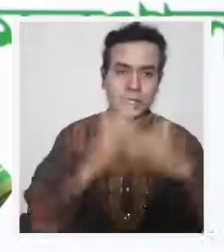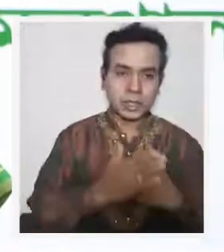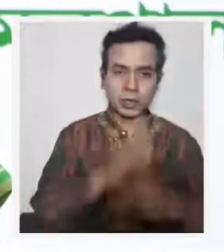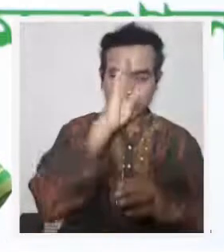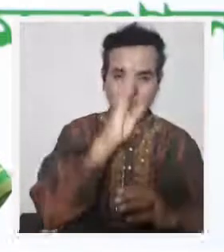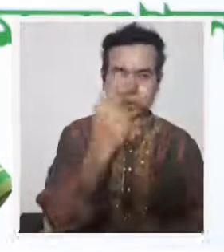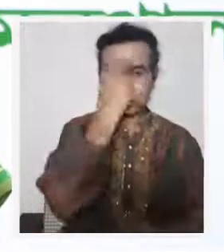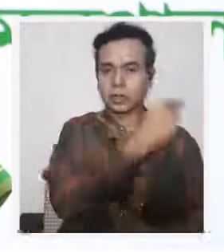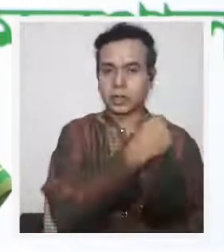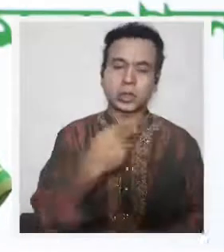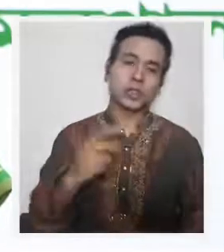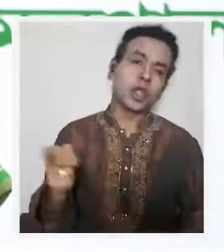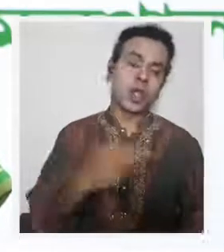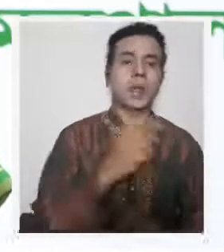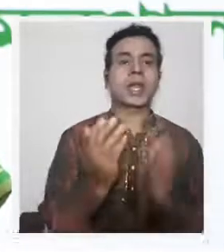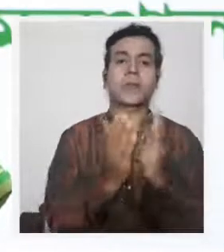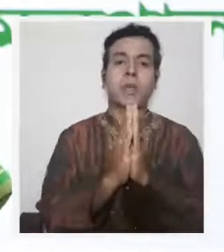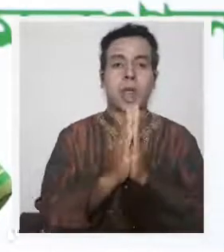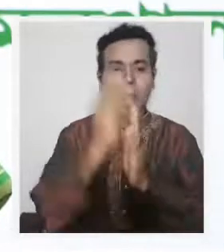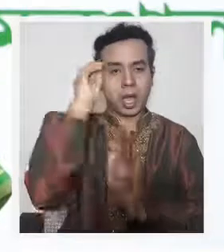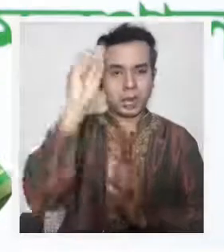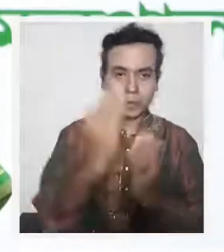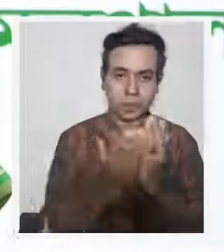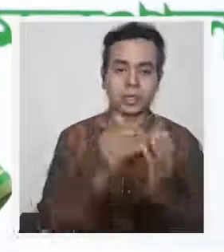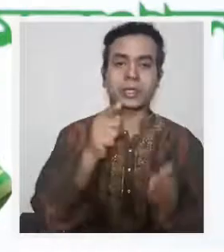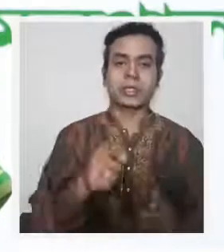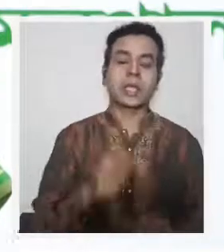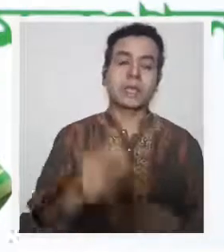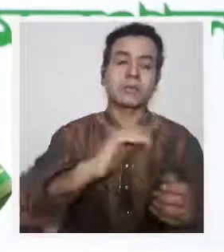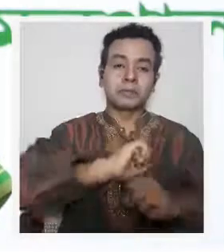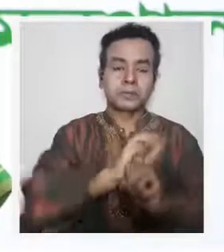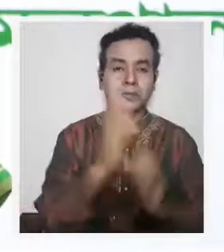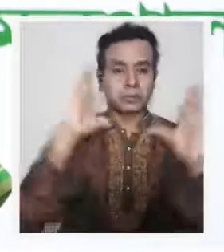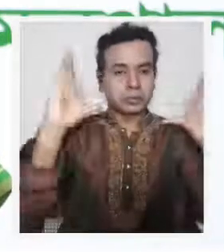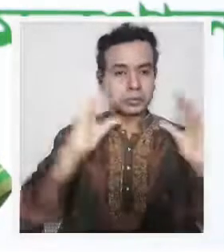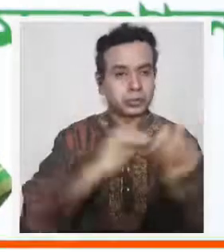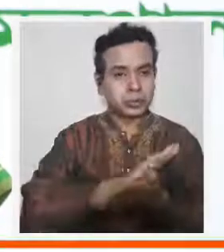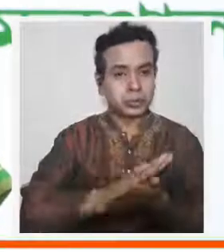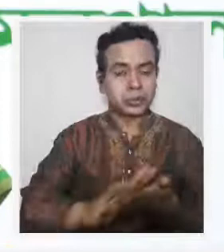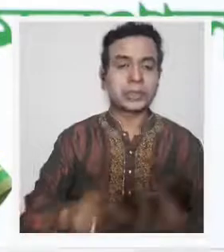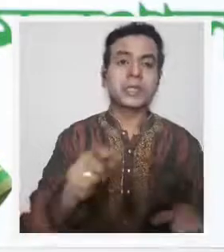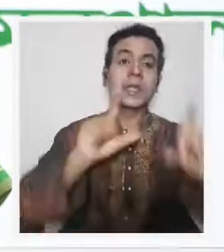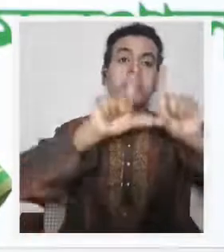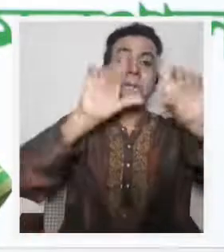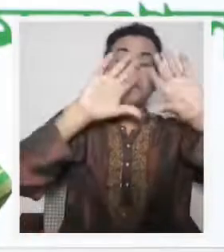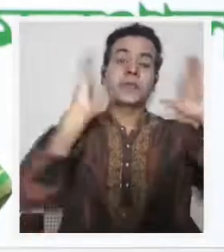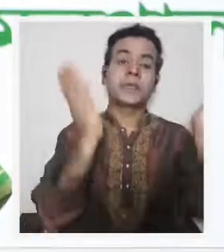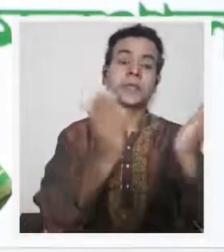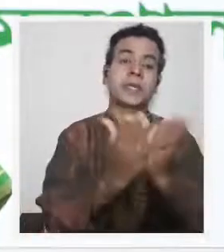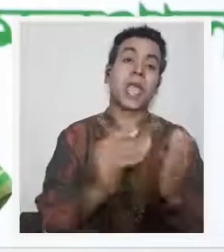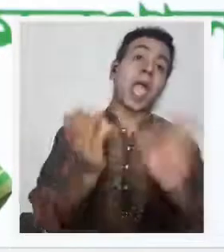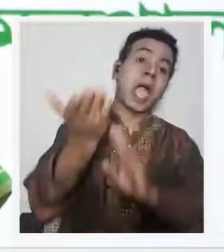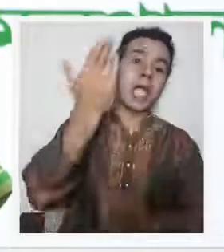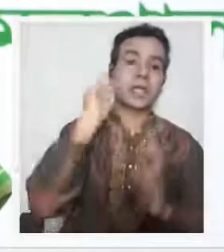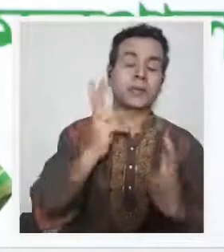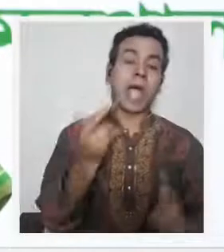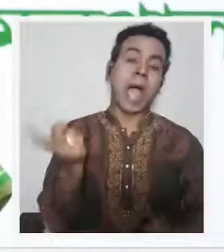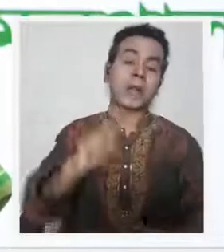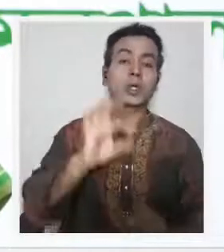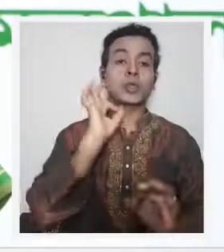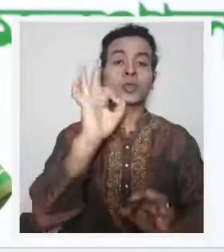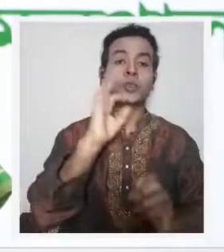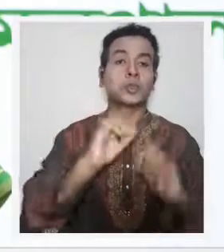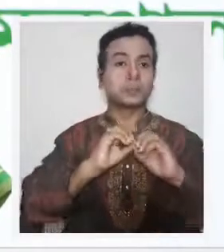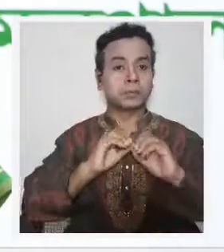নির্বিশেষে আজ আমাদের সকলের প্রার্থনা করোনামুক্ত বিশ্বের জন্যে। পরম করুণাময়ের কাছে আমাদের সকলের প্রার্থনা, এই